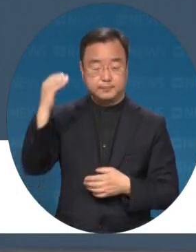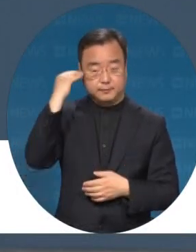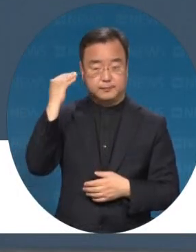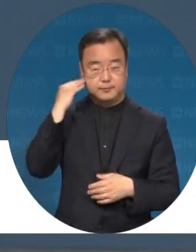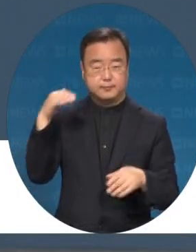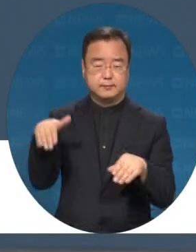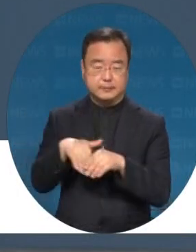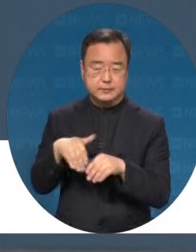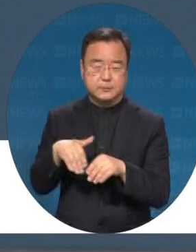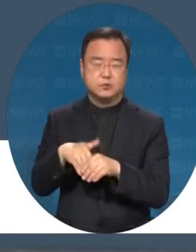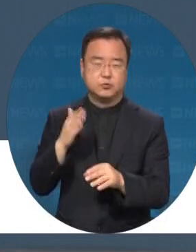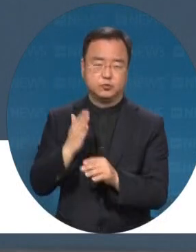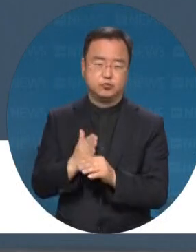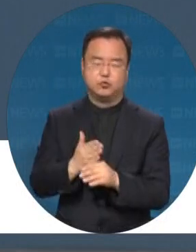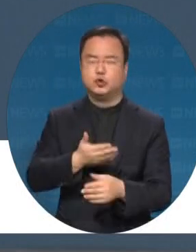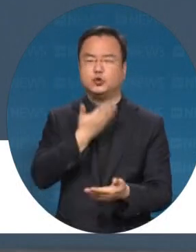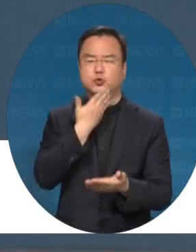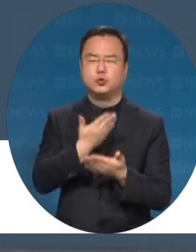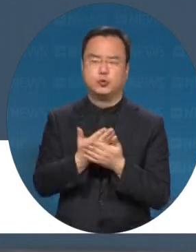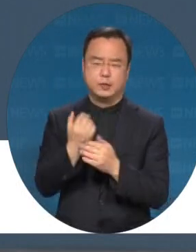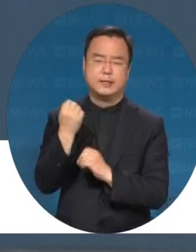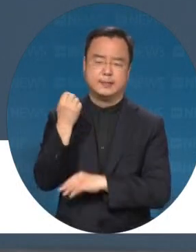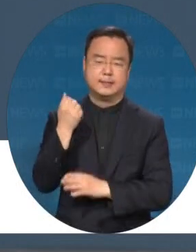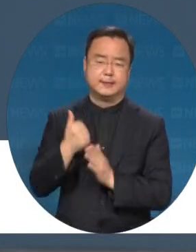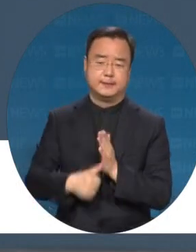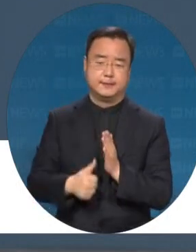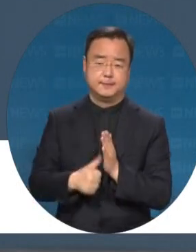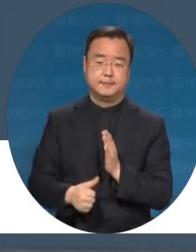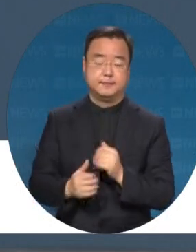한국 문화의 자산입니다 이쪽에